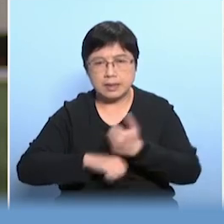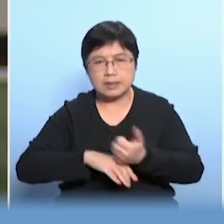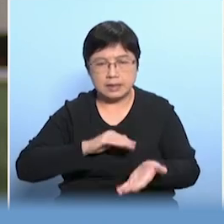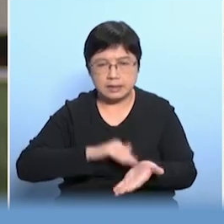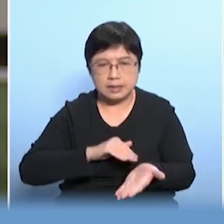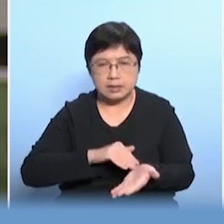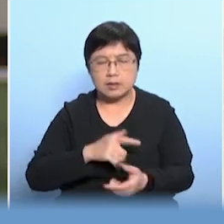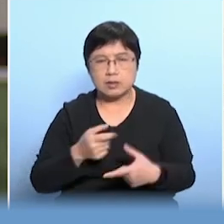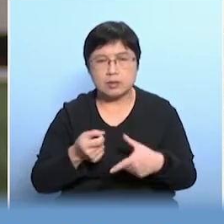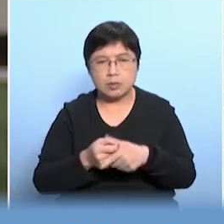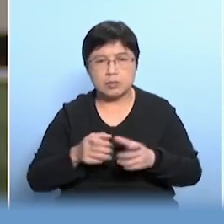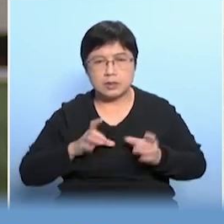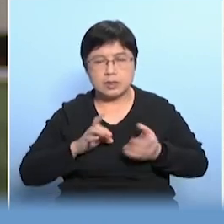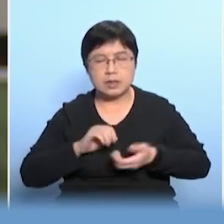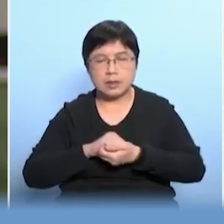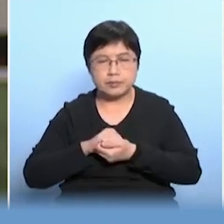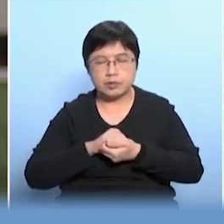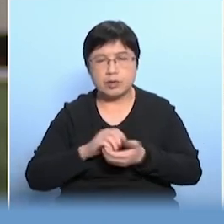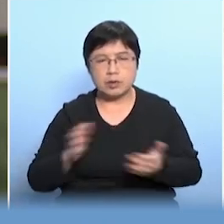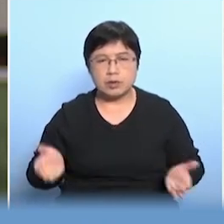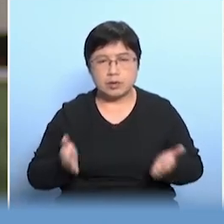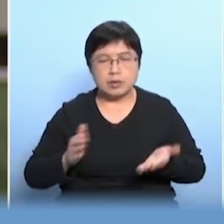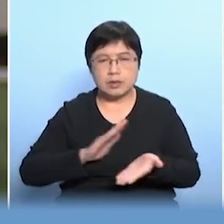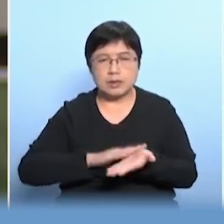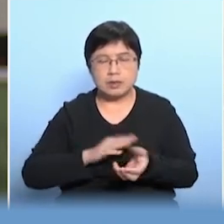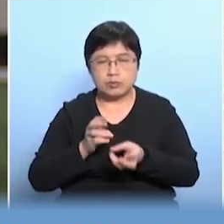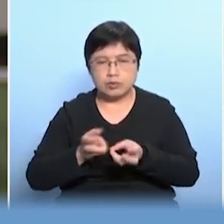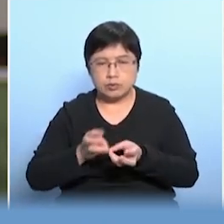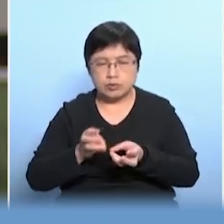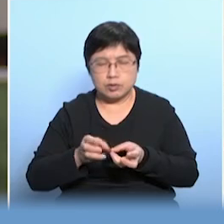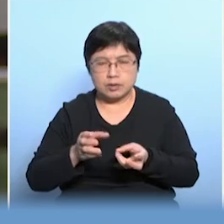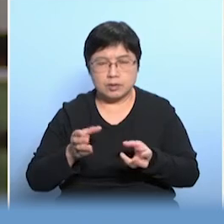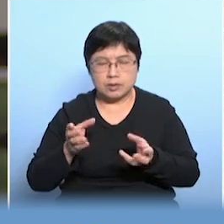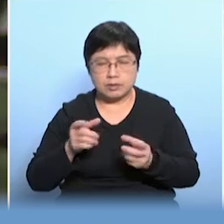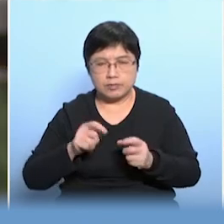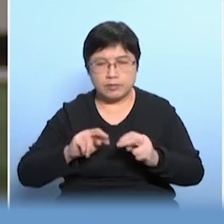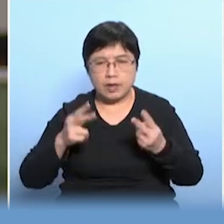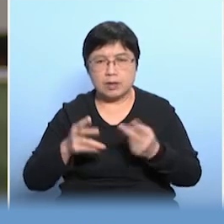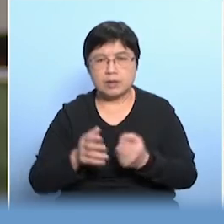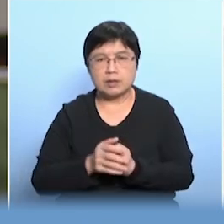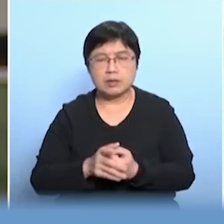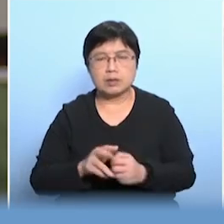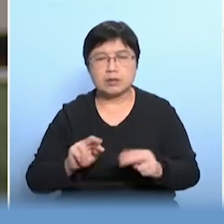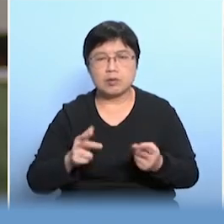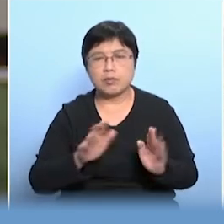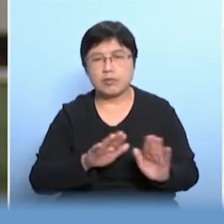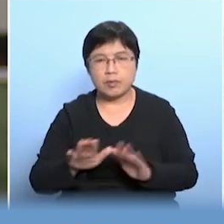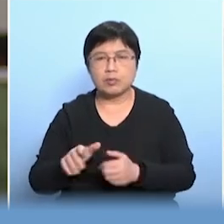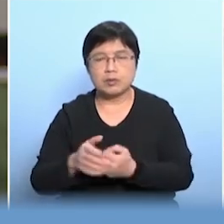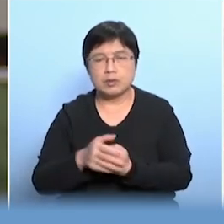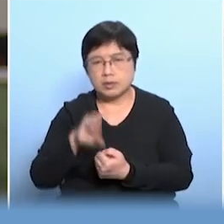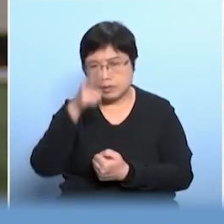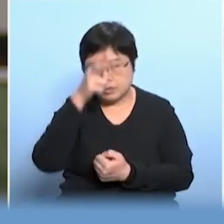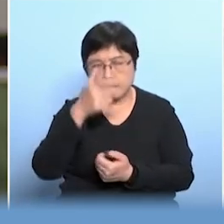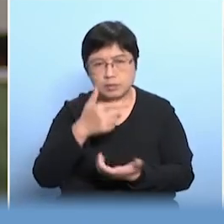公共公营和私营的协作、推动医疗信息化等的改革。但其实除了改革服务，正如刚